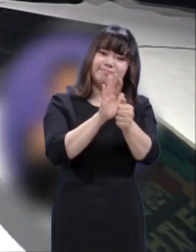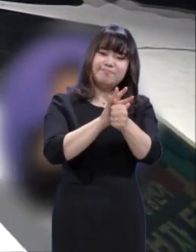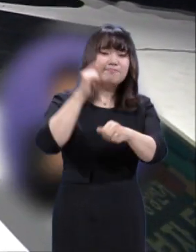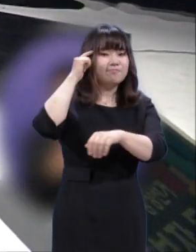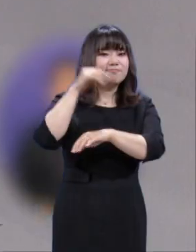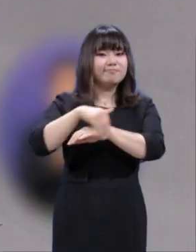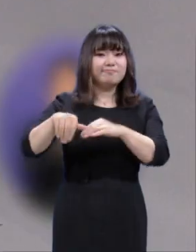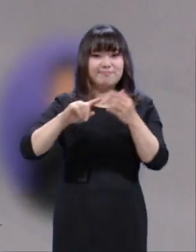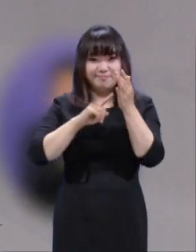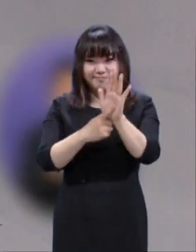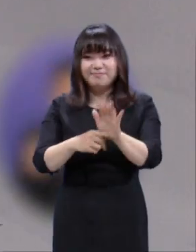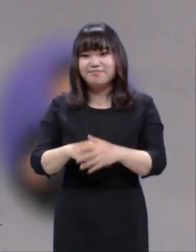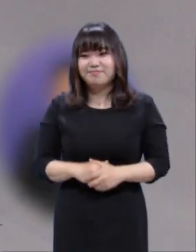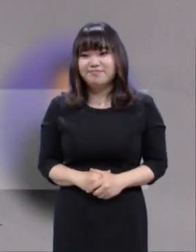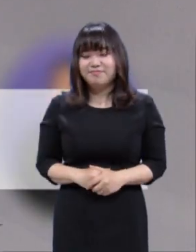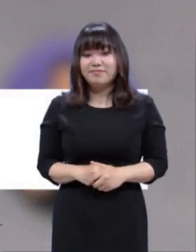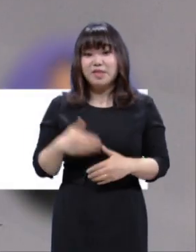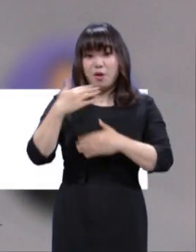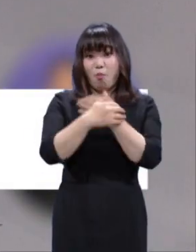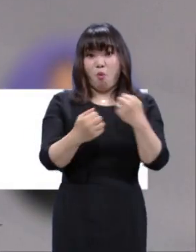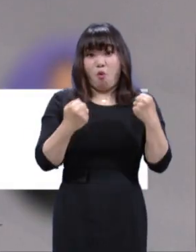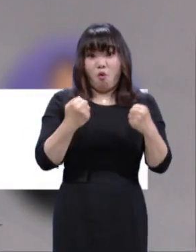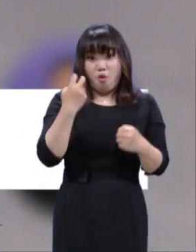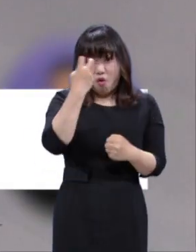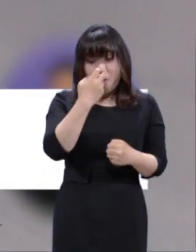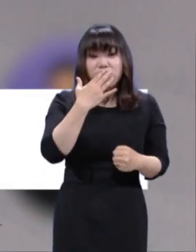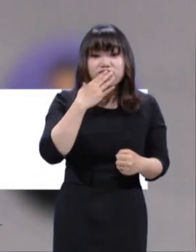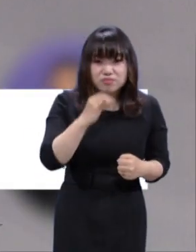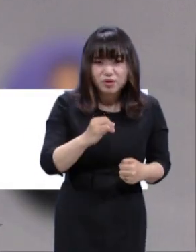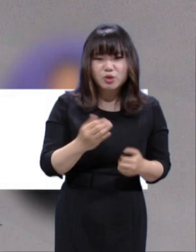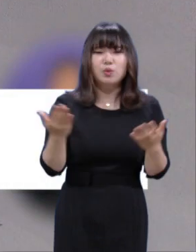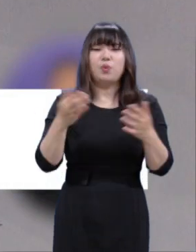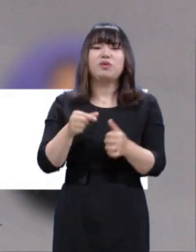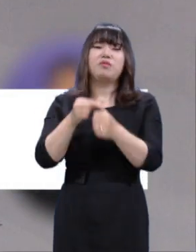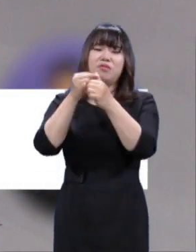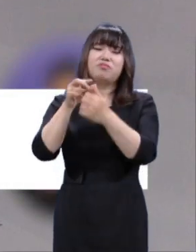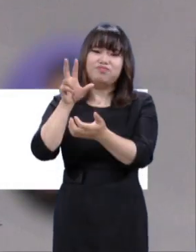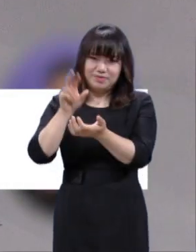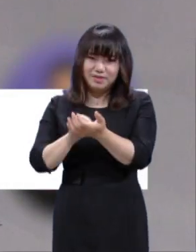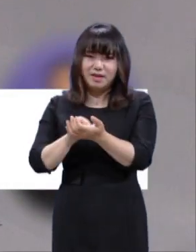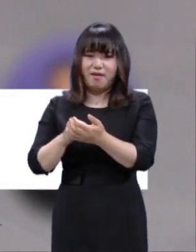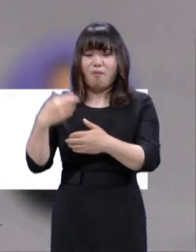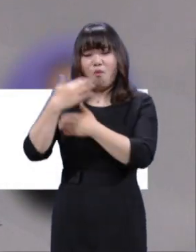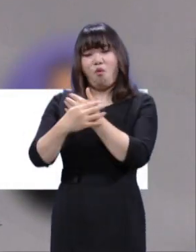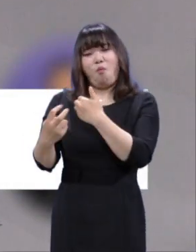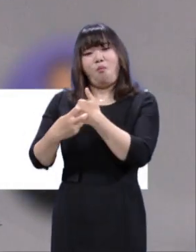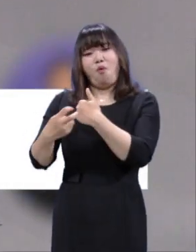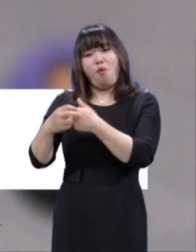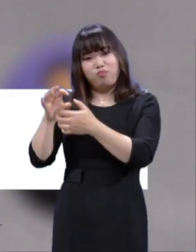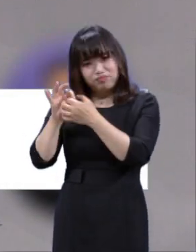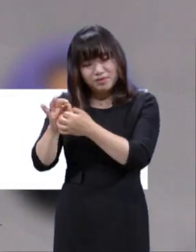구상입니다. 건강 문제, 그리고 취업 문제, 그리고 의료 문제 이런 모든 문제를